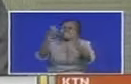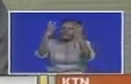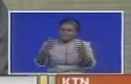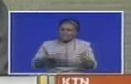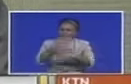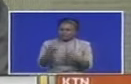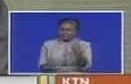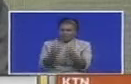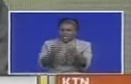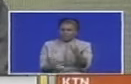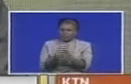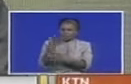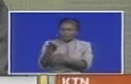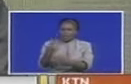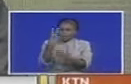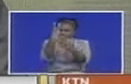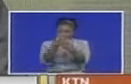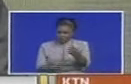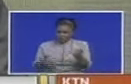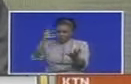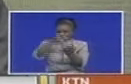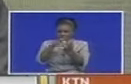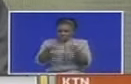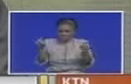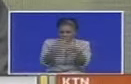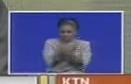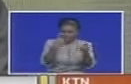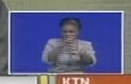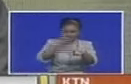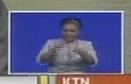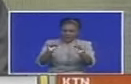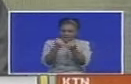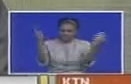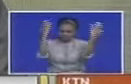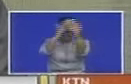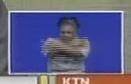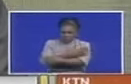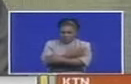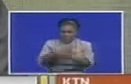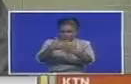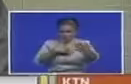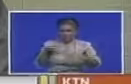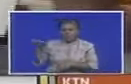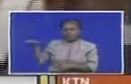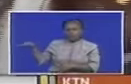masoko hayo. Visa vyote viwili ambavyo vimetokea kwa wakati tofauti vimetokea usiku wa kuamkia leo.